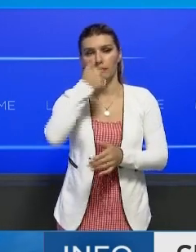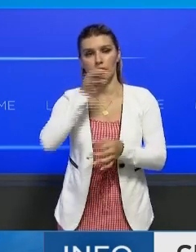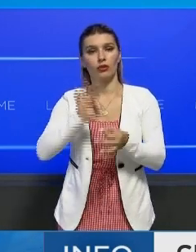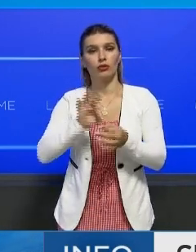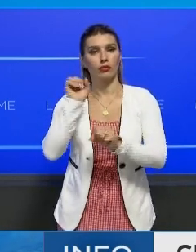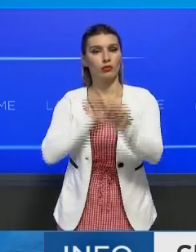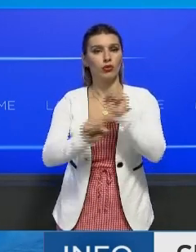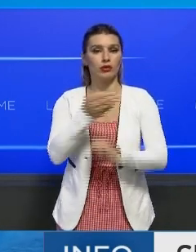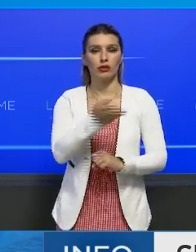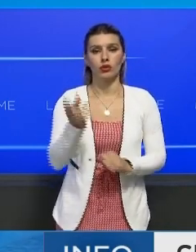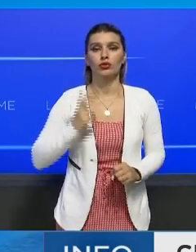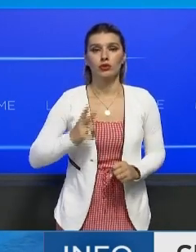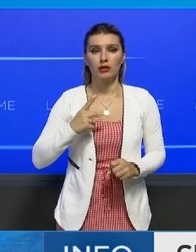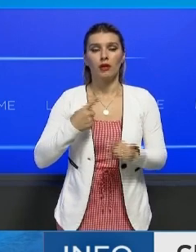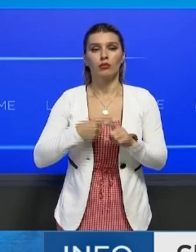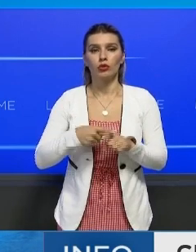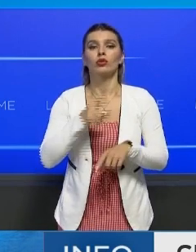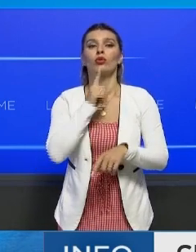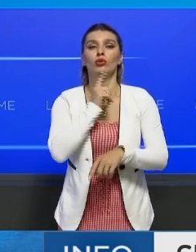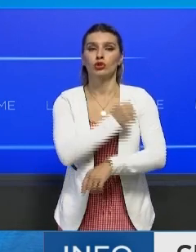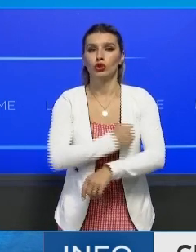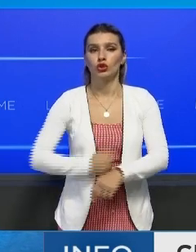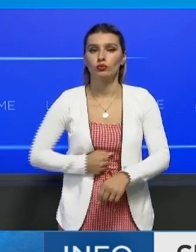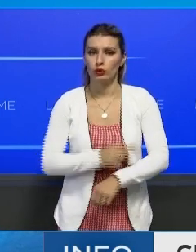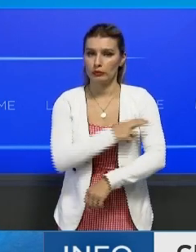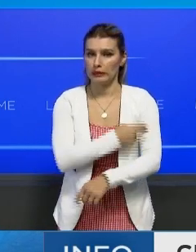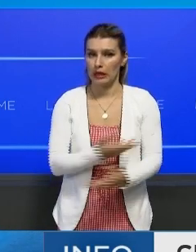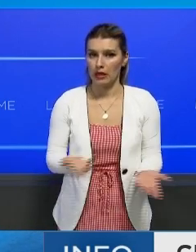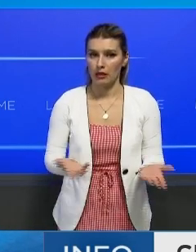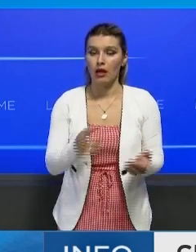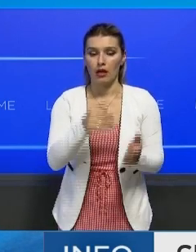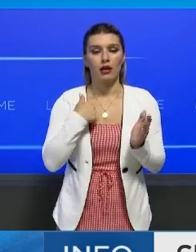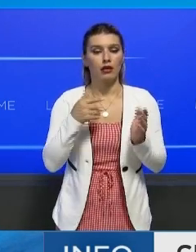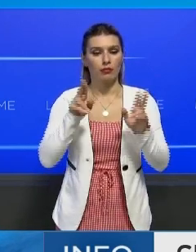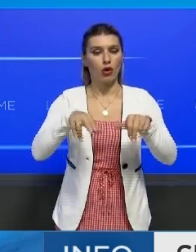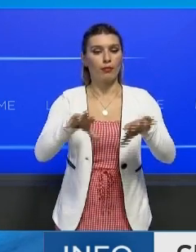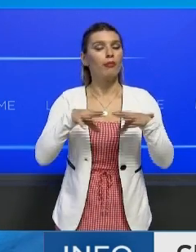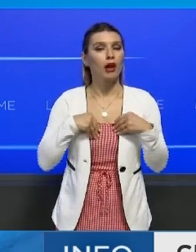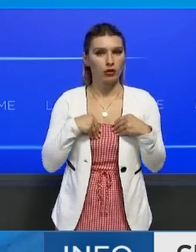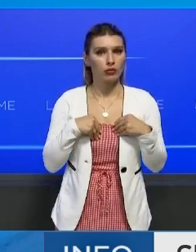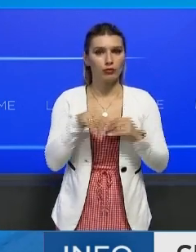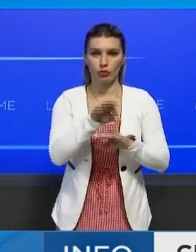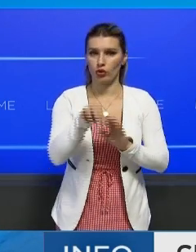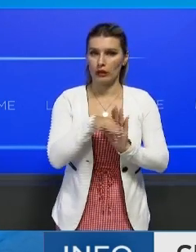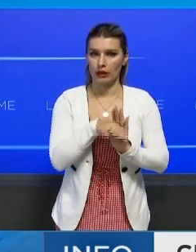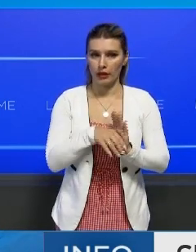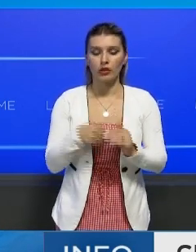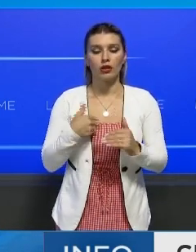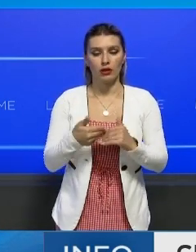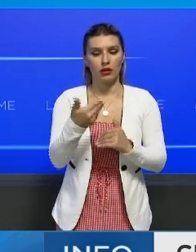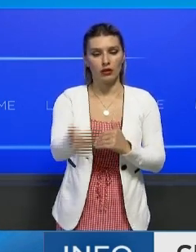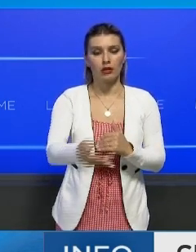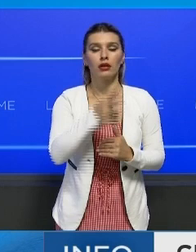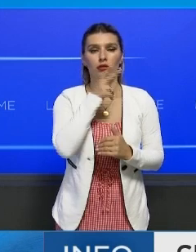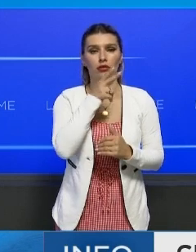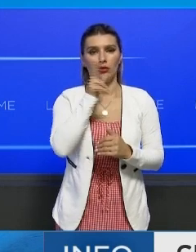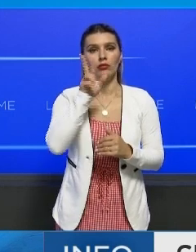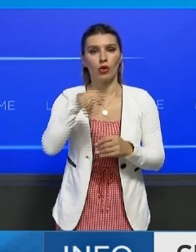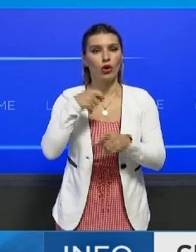dhe të pacientit ton. Ne dhe përkrahim si të tillë, do të japim kontributin nëse